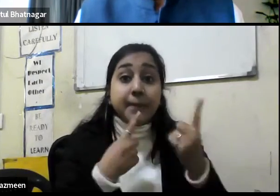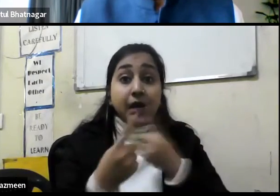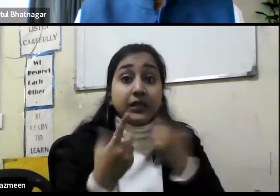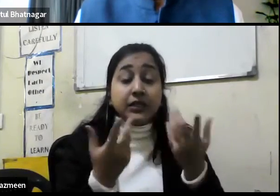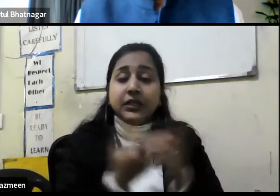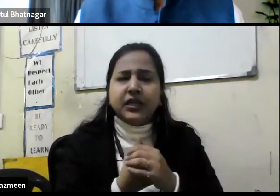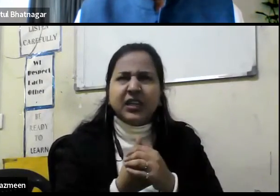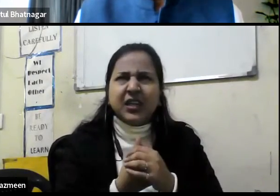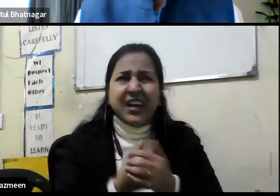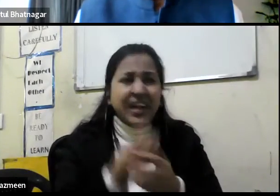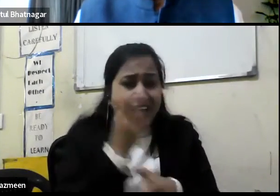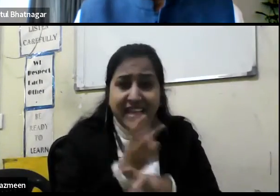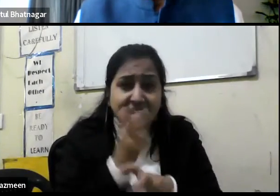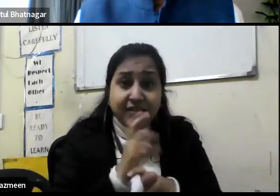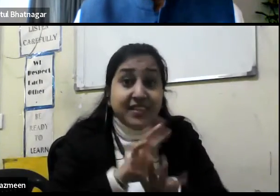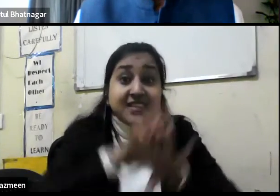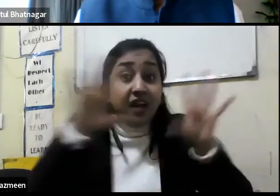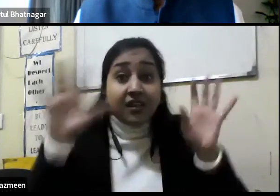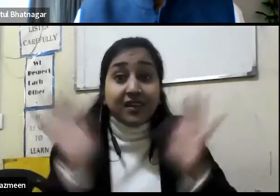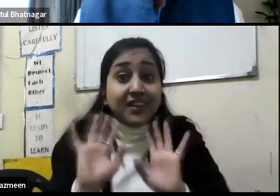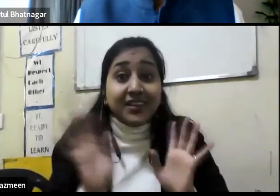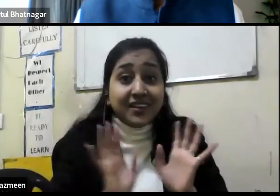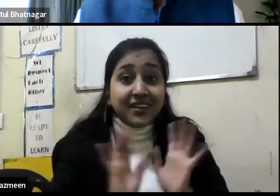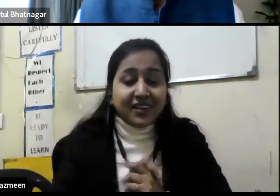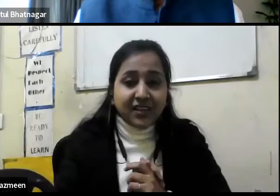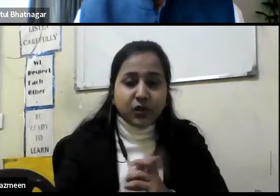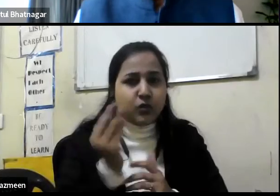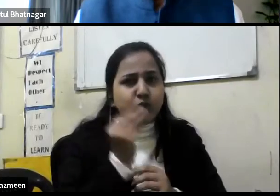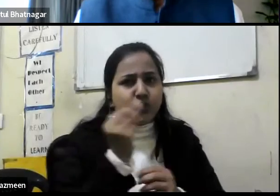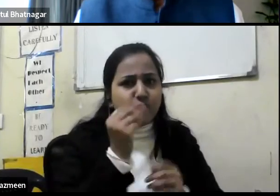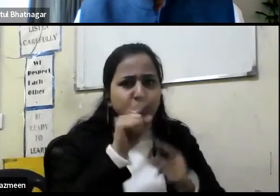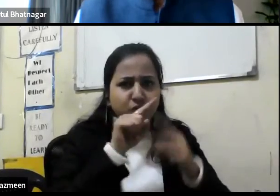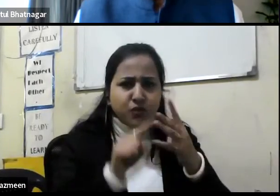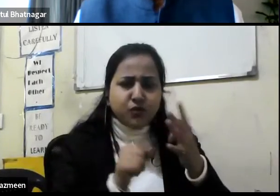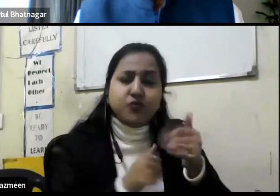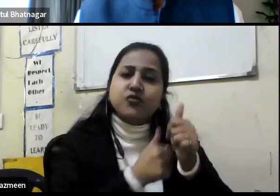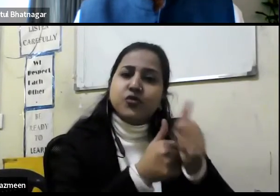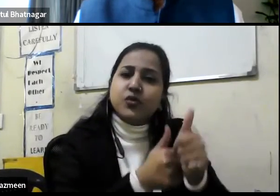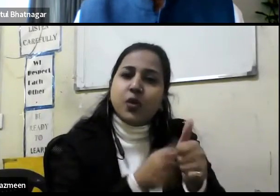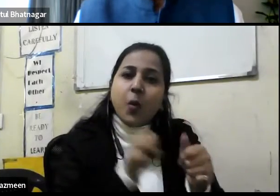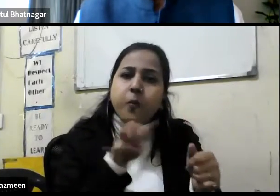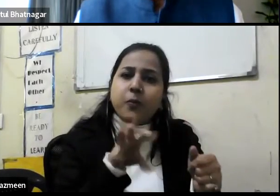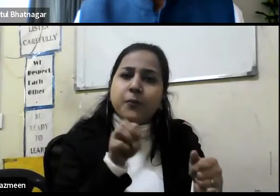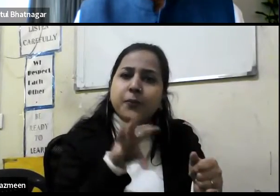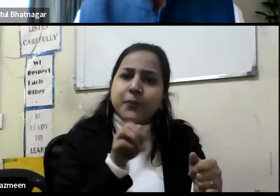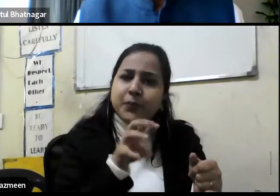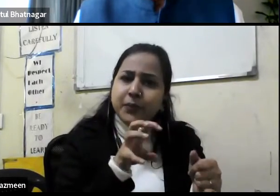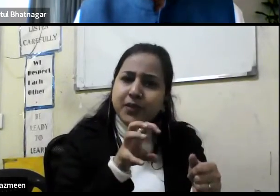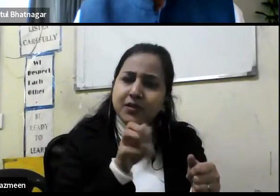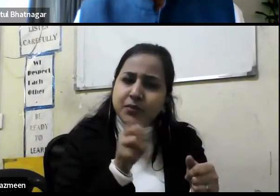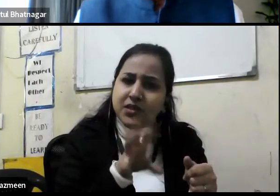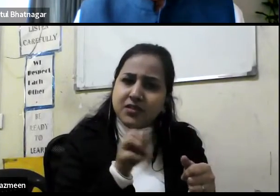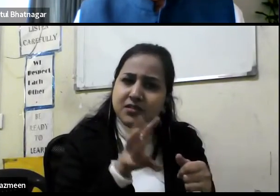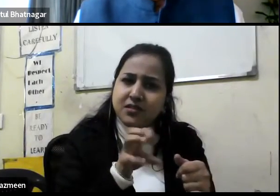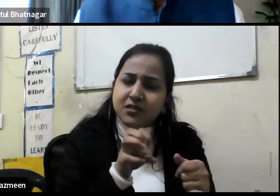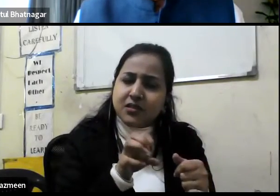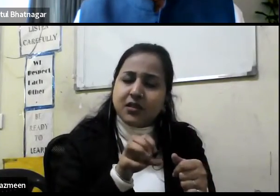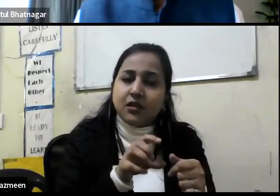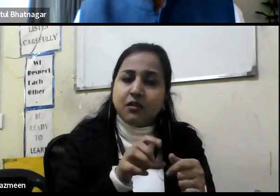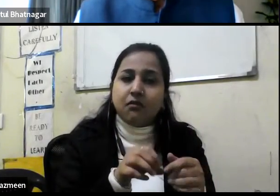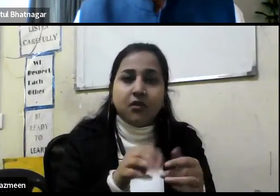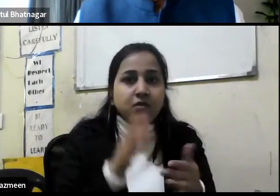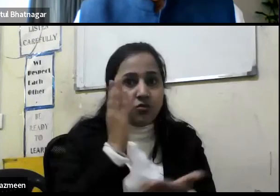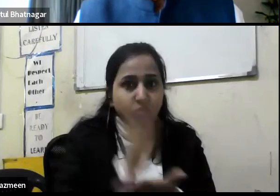है कि अगर हम जैसे फॉर एग्जांपल फ्यू थिंग्स लाइक प्लास्टिक्स, सिंगल यूज प्लास्टिक्स कम करें या बंद